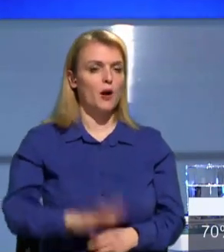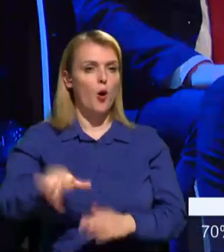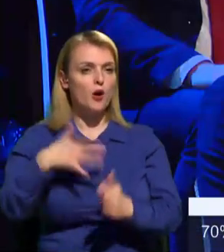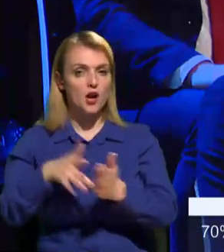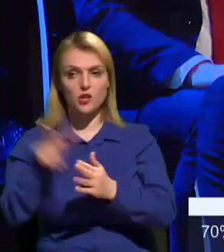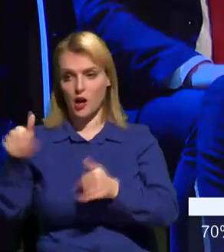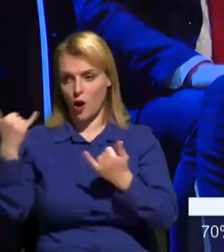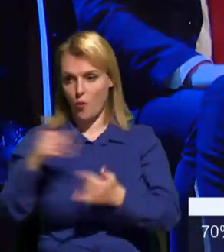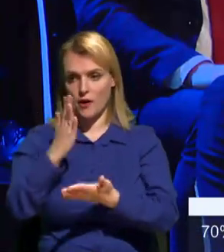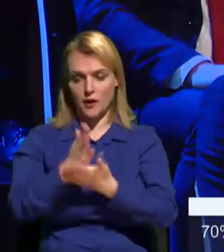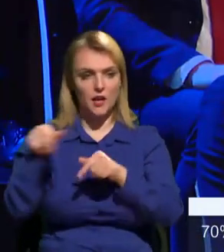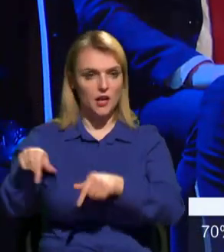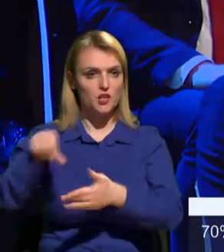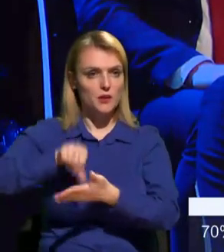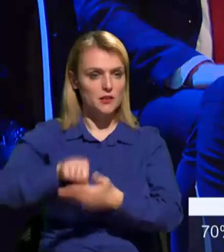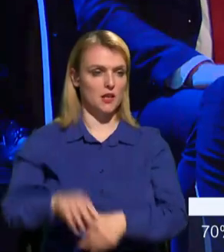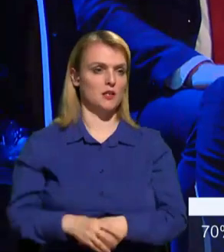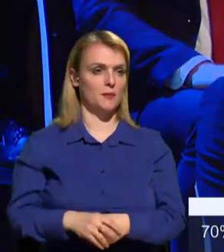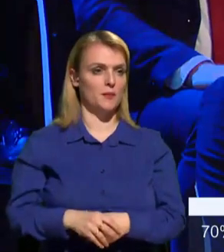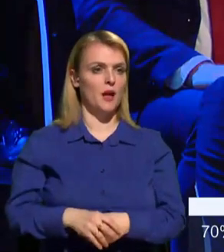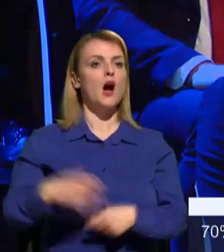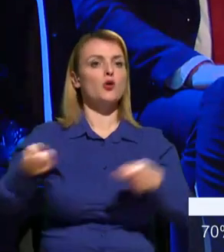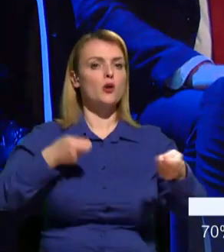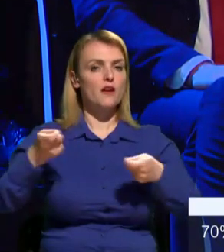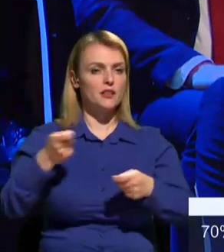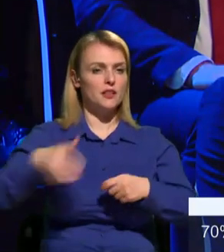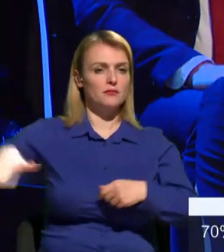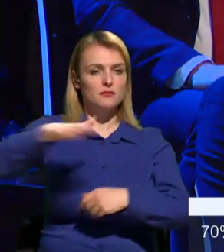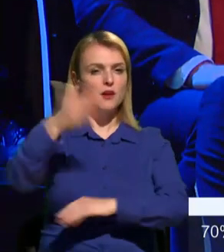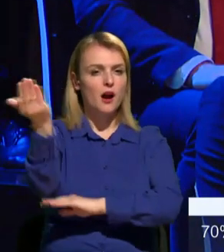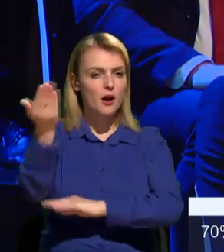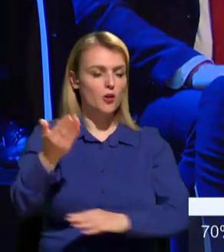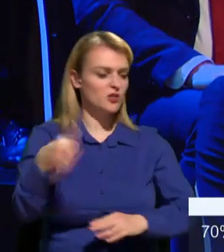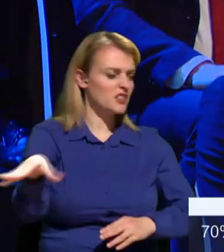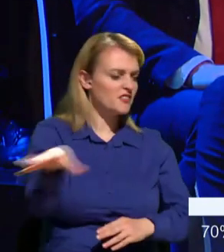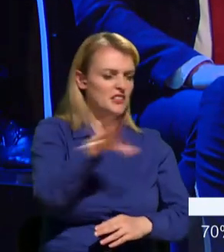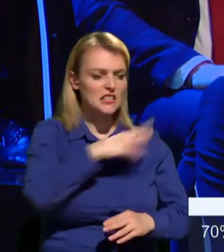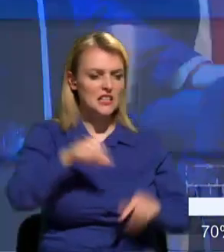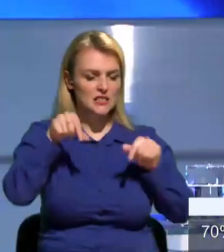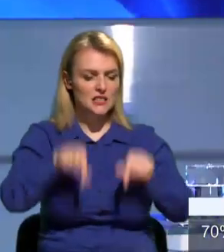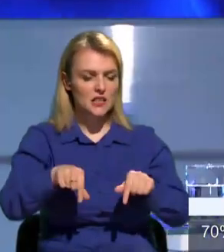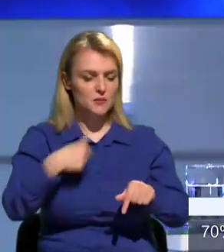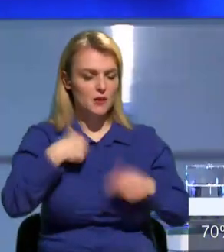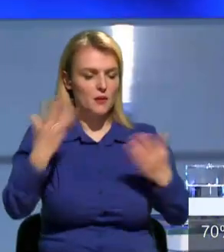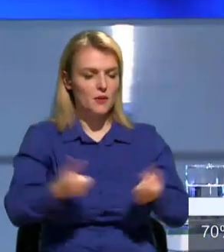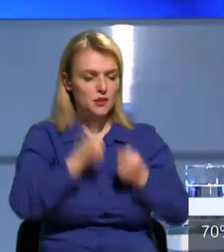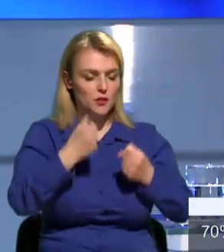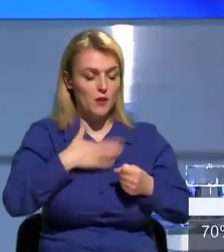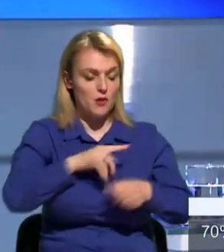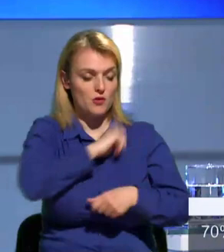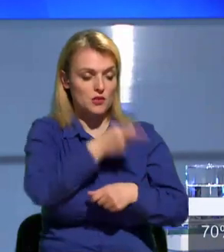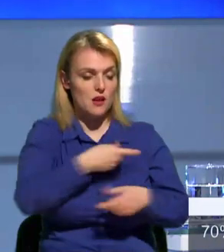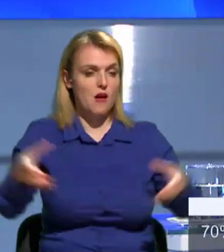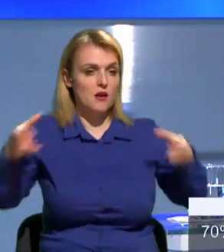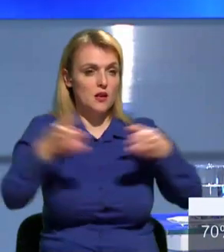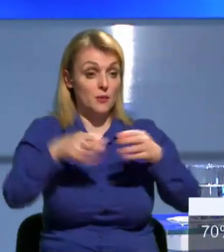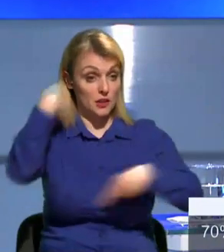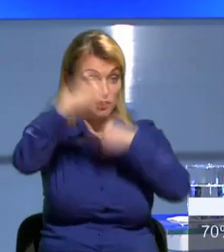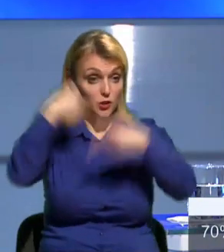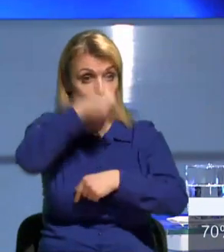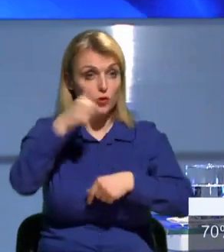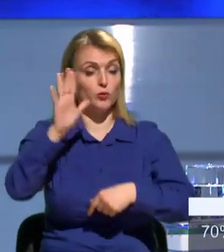reușit să facem față la provocări. De ce? Noi știm de unde și am demonstrat că se poate într-un an foarte greu. Anul viitor va fi mai bun. În ceea